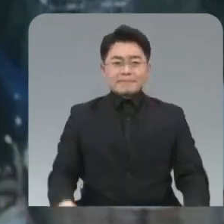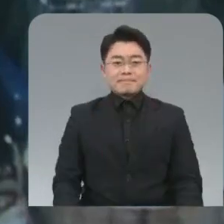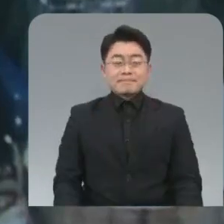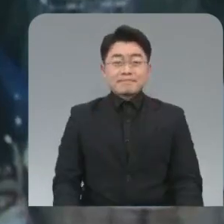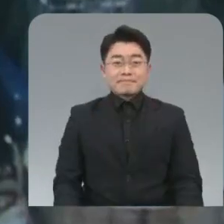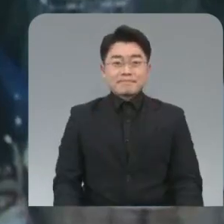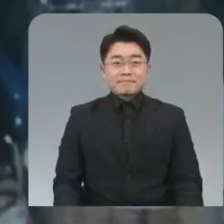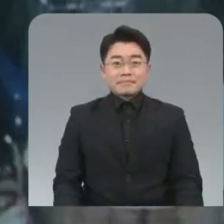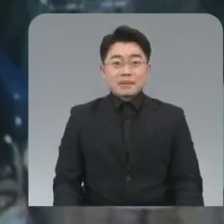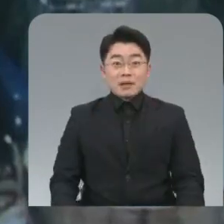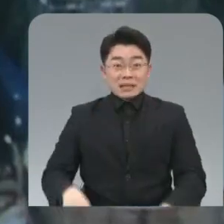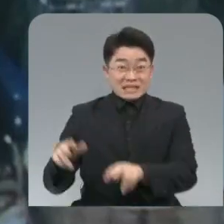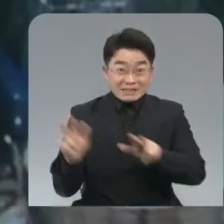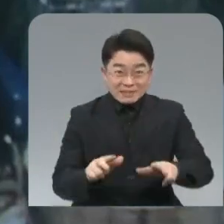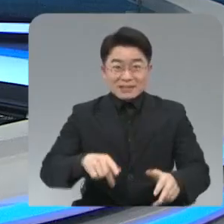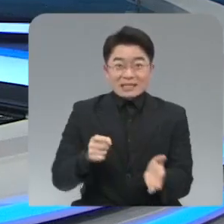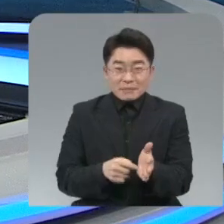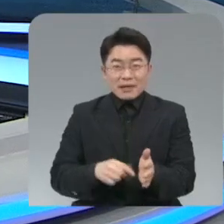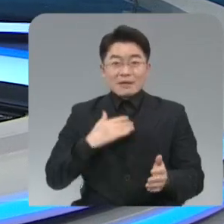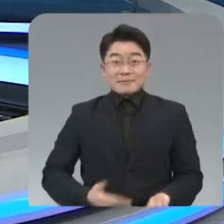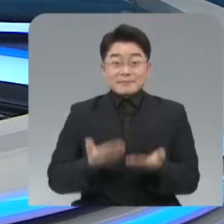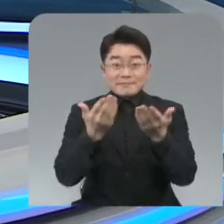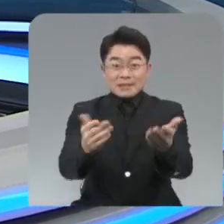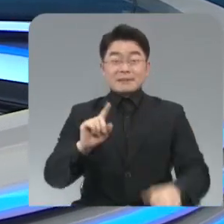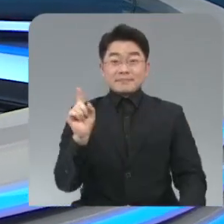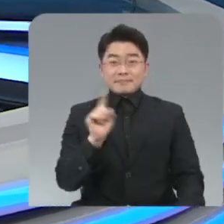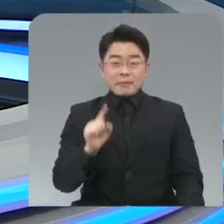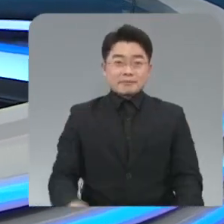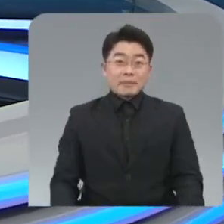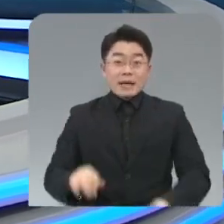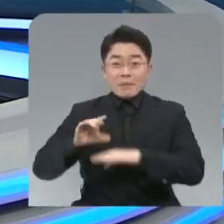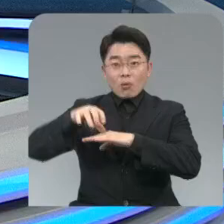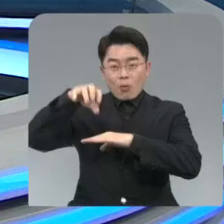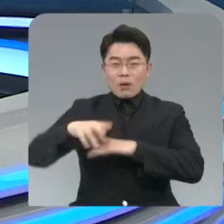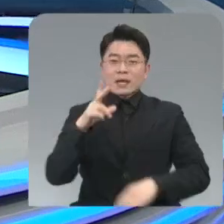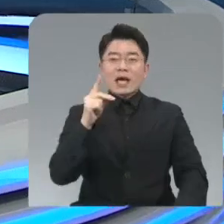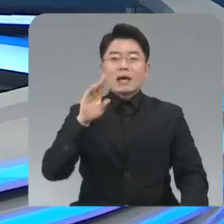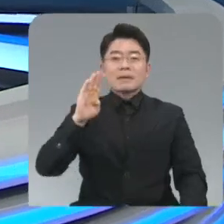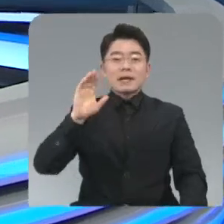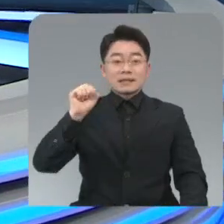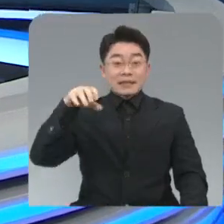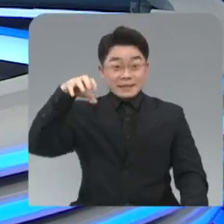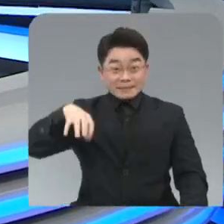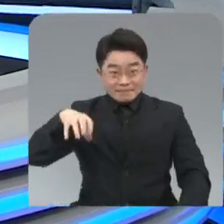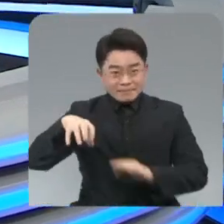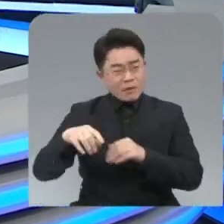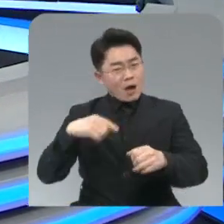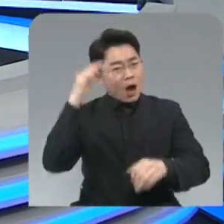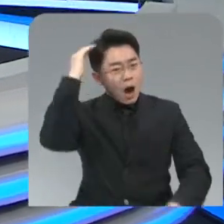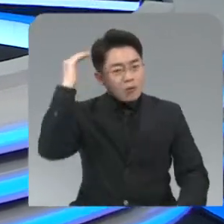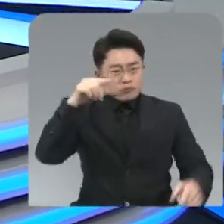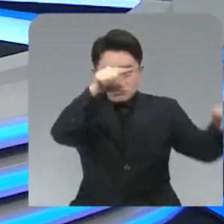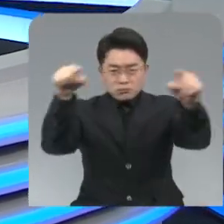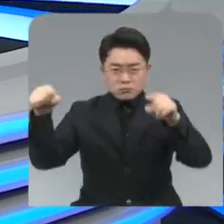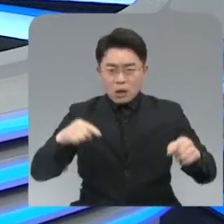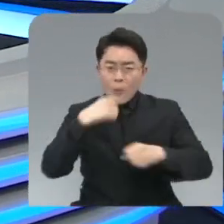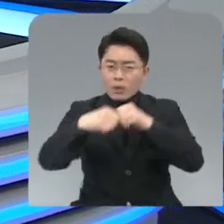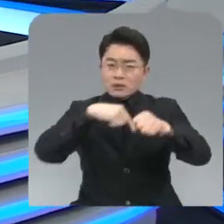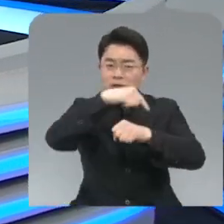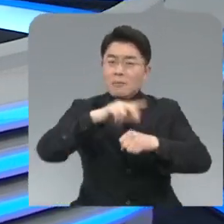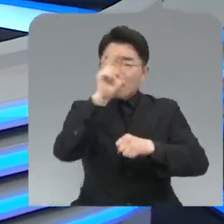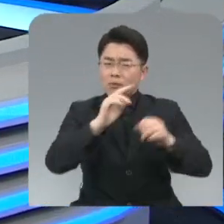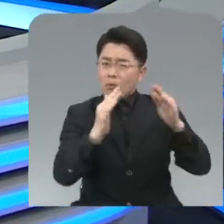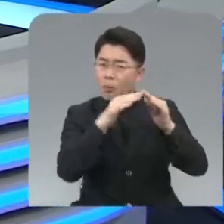앞서 전해드릴 내용이 있습니다. KBS가 올 초부터 추적해온 국내 원전의 안전성과 관련한 단독